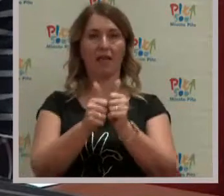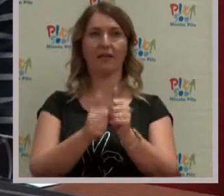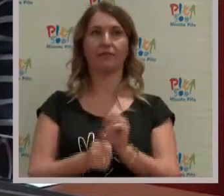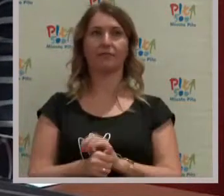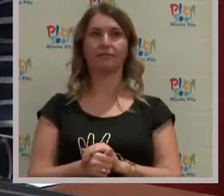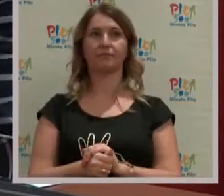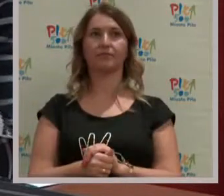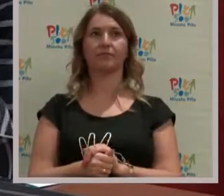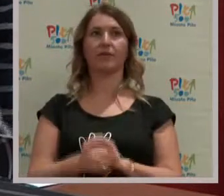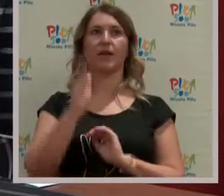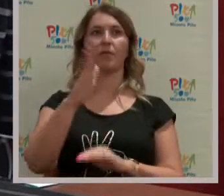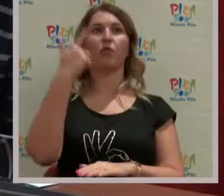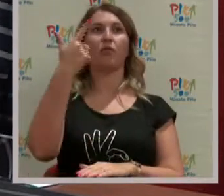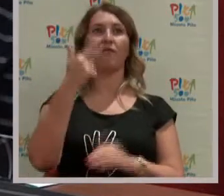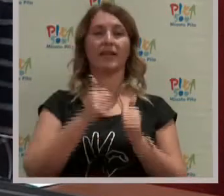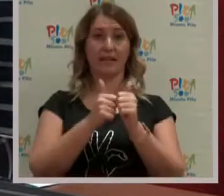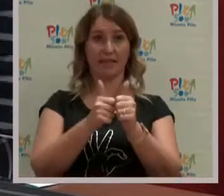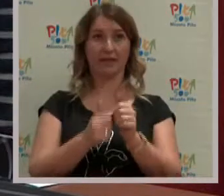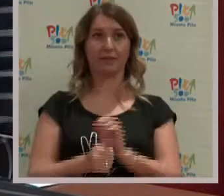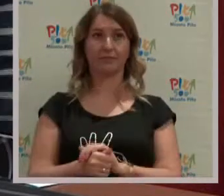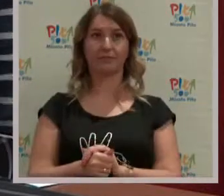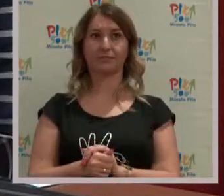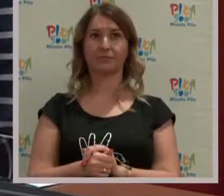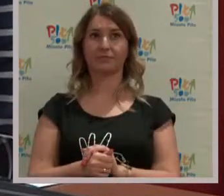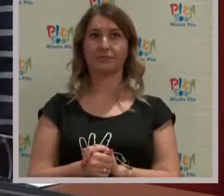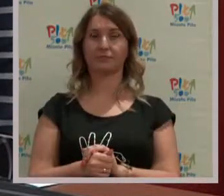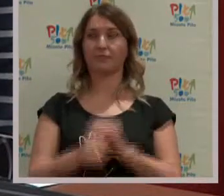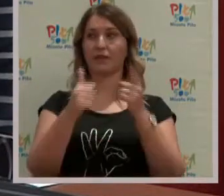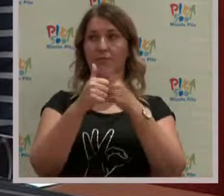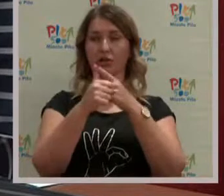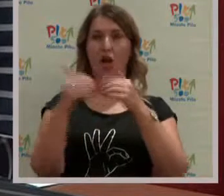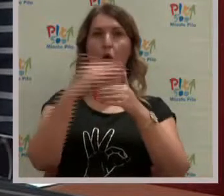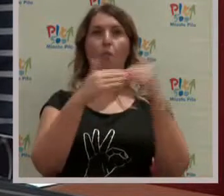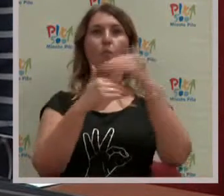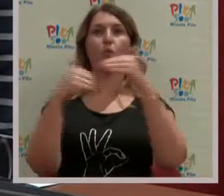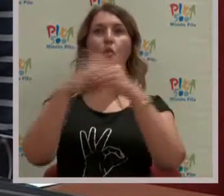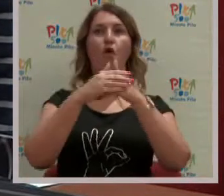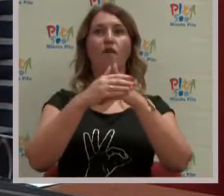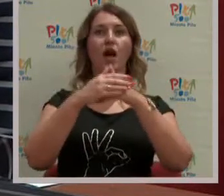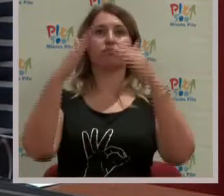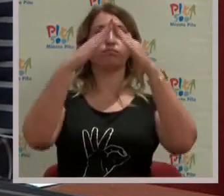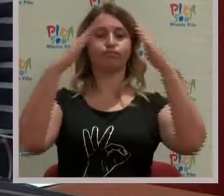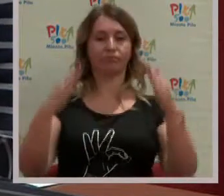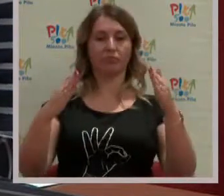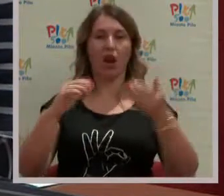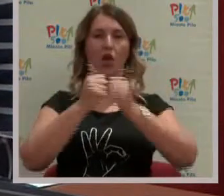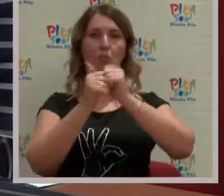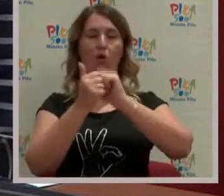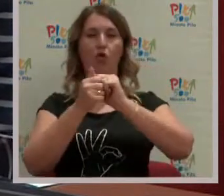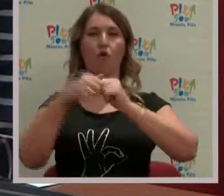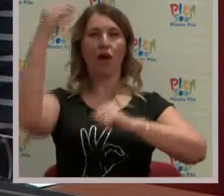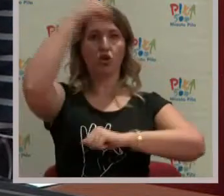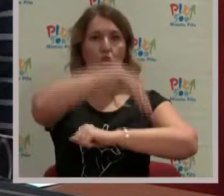na dwa zadania związane czy w obszarze oświaty to jest budowa hali sportowej wraz z zagospodarowaniem terenu przy szkole